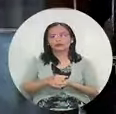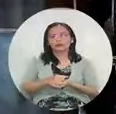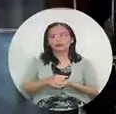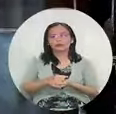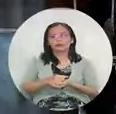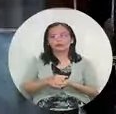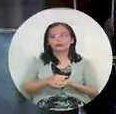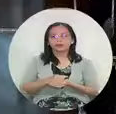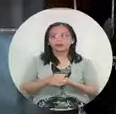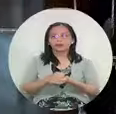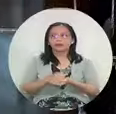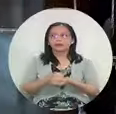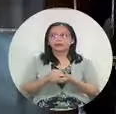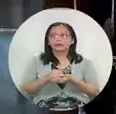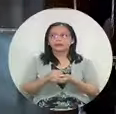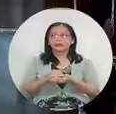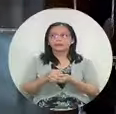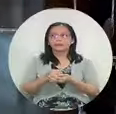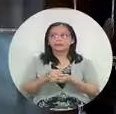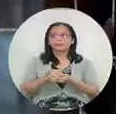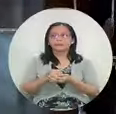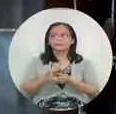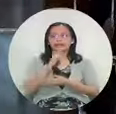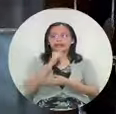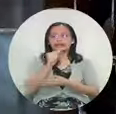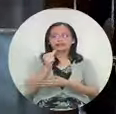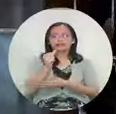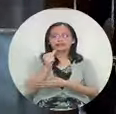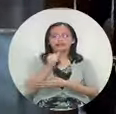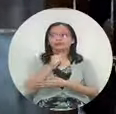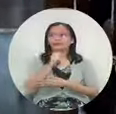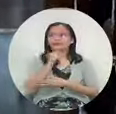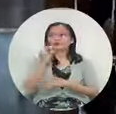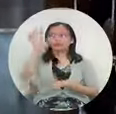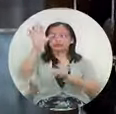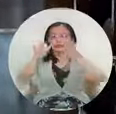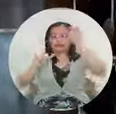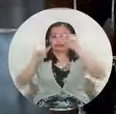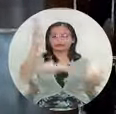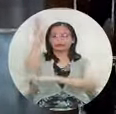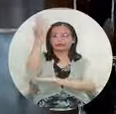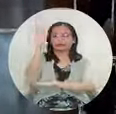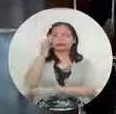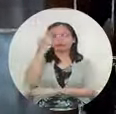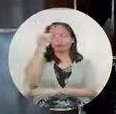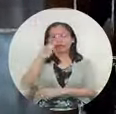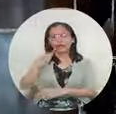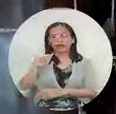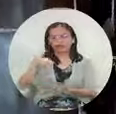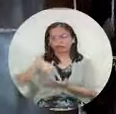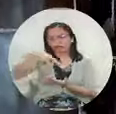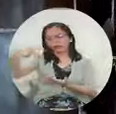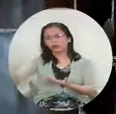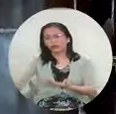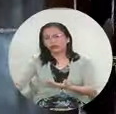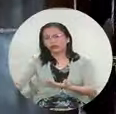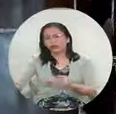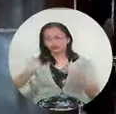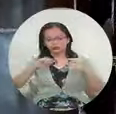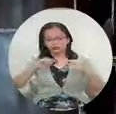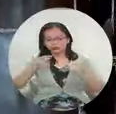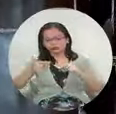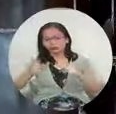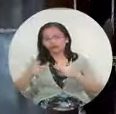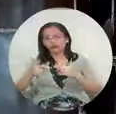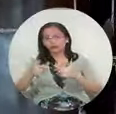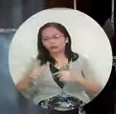bayabas. Kaya kung mahulog ka, mahuog ka dito sa alambre, masamat imong tiil. Di